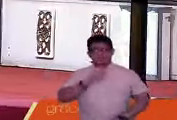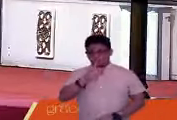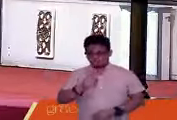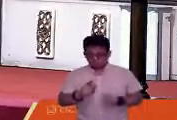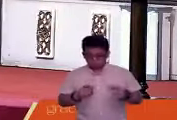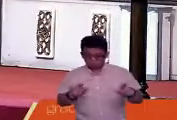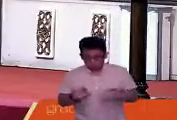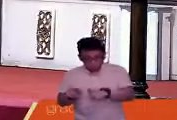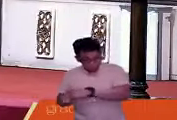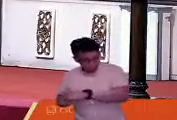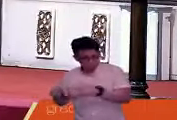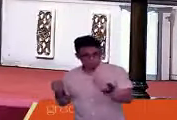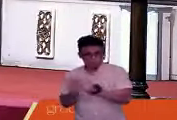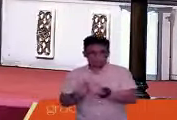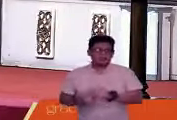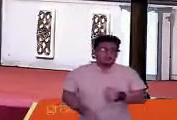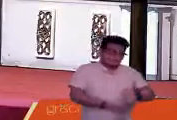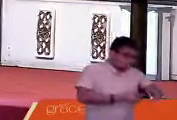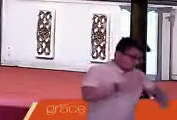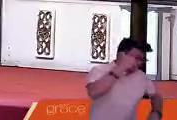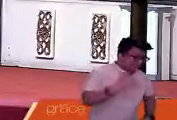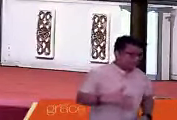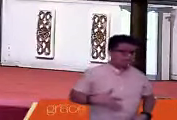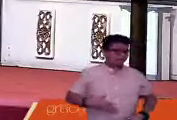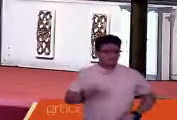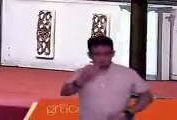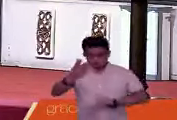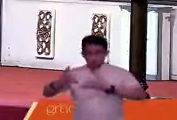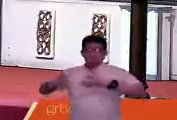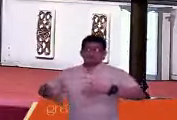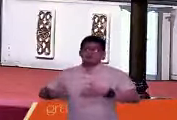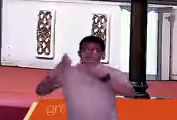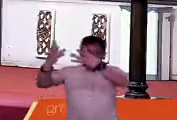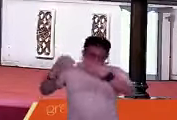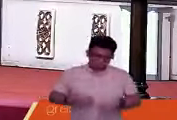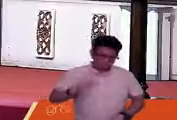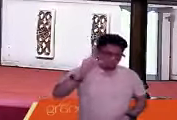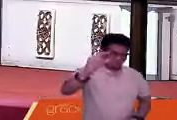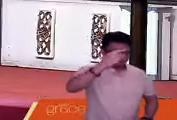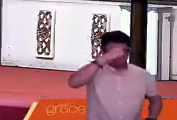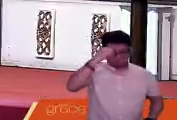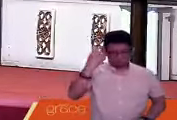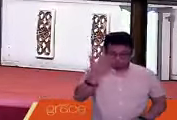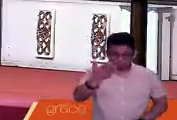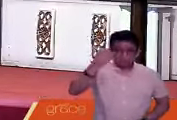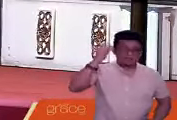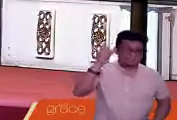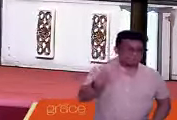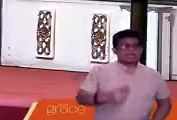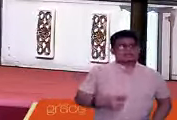atong pagsunod sa atong Ginoo, gamay ra tay nadawat tungod kay gamay ra man puy atong understanding.